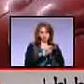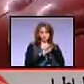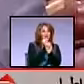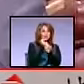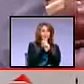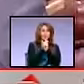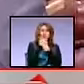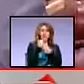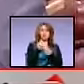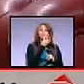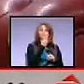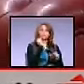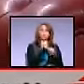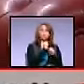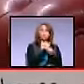ومروان حامد